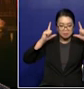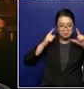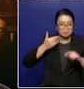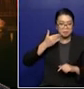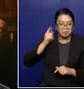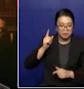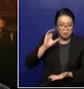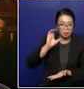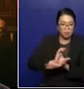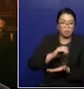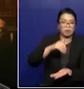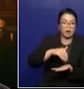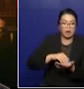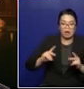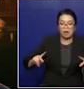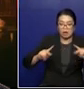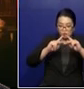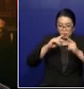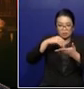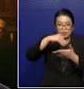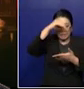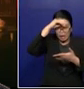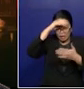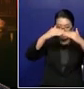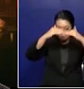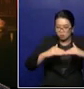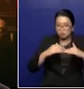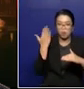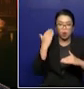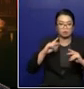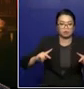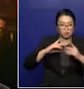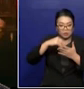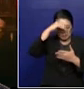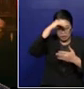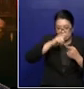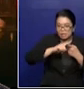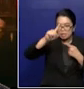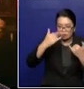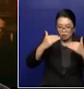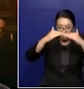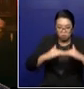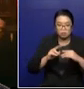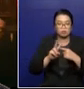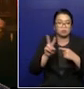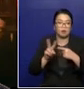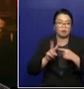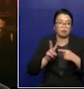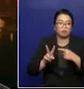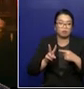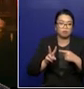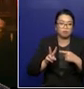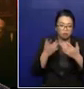ทรวงศึกษาถูกถีบลงไปอยู่มันถีบนี่มันเห็นความรู้สึกนะว่ามันโดนถีบโดนกดลงไปอยู่อันดับ2ฮะท่